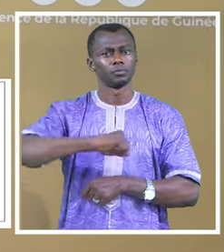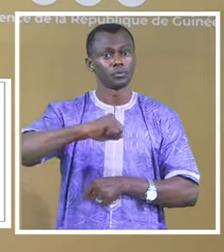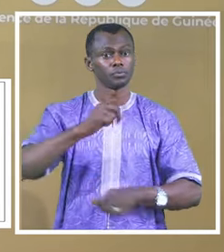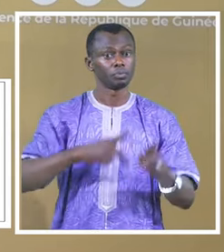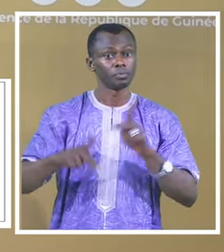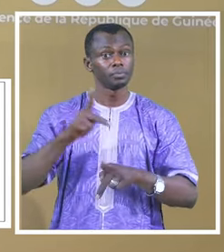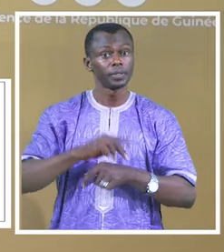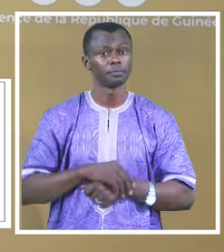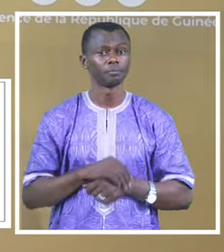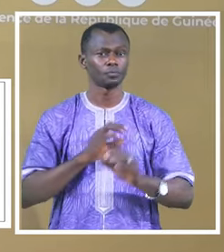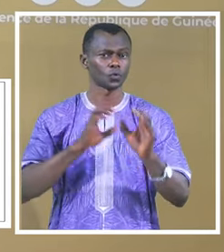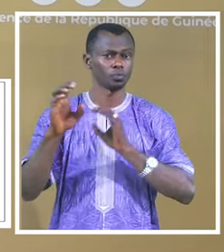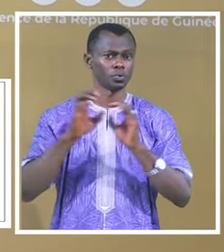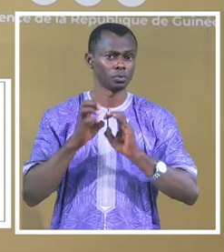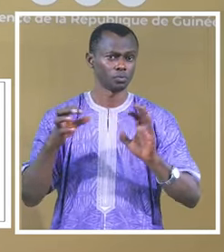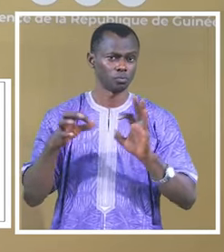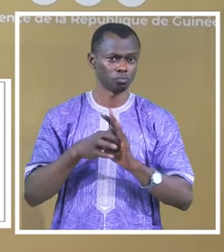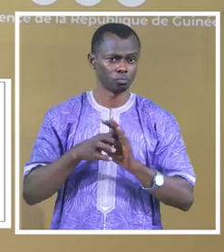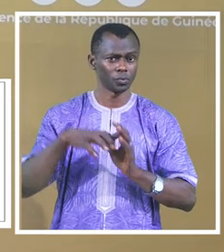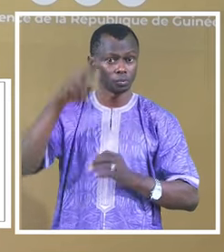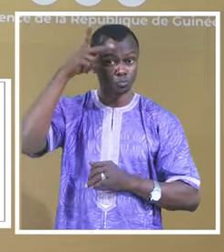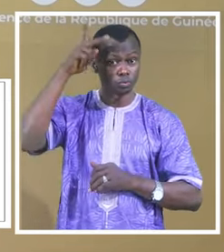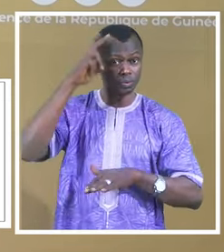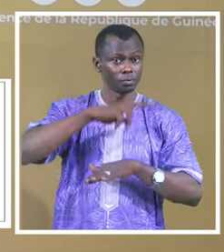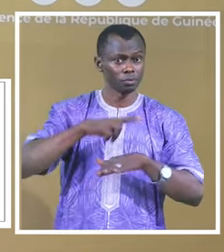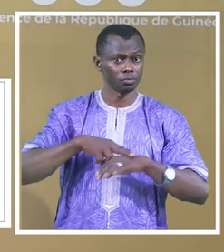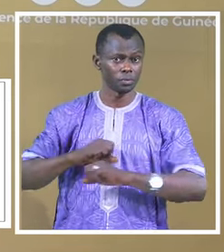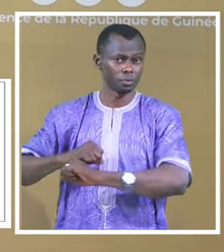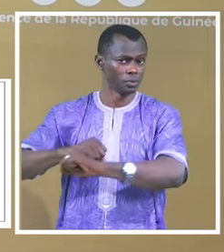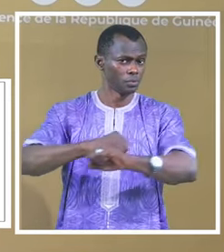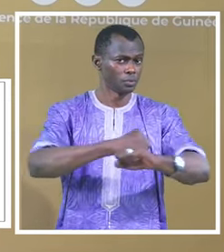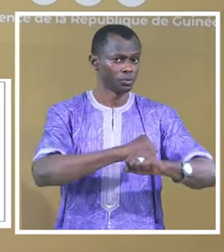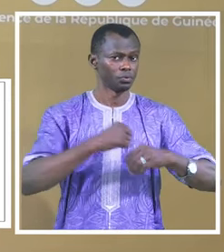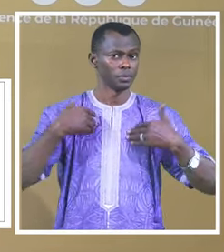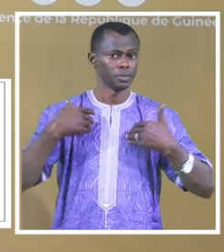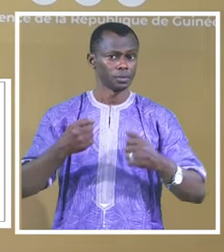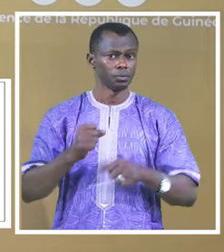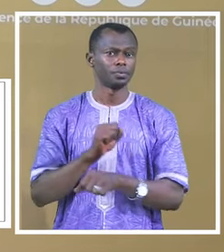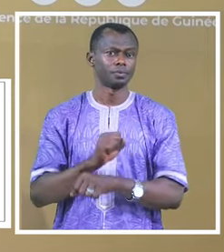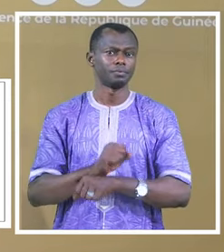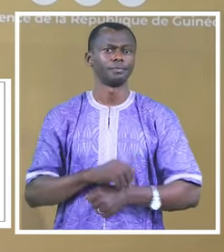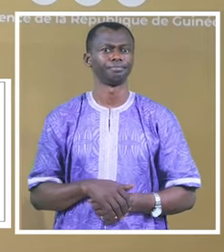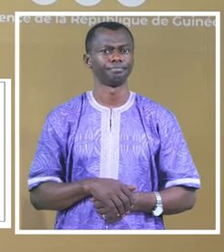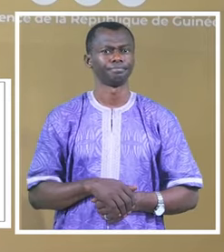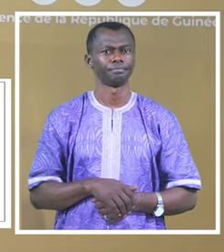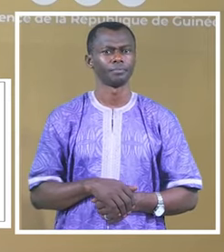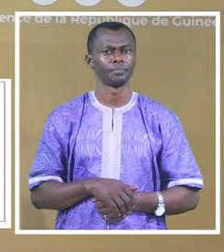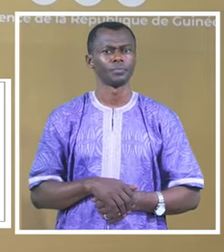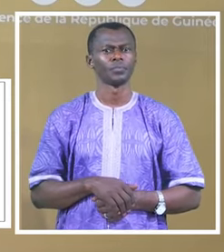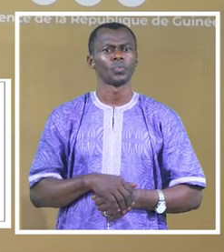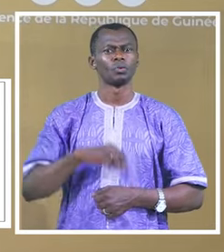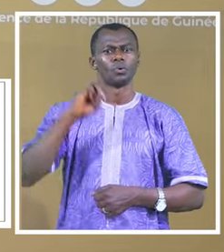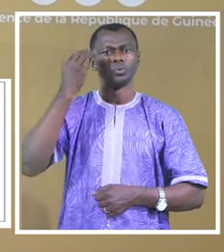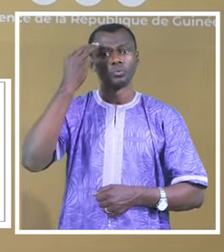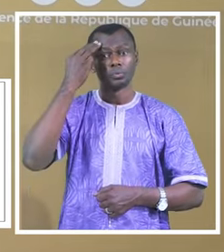relative à la politique nationale de sécurité et santé au travail, Le ministre a été instruit de procéder à une